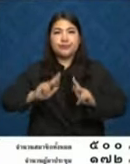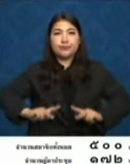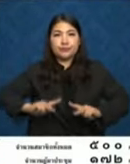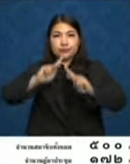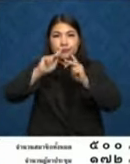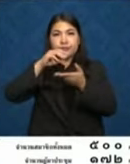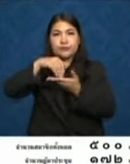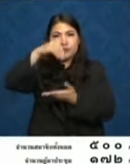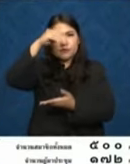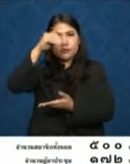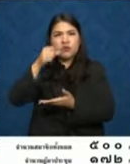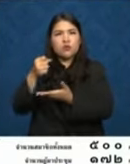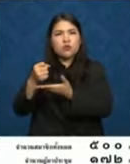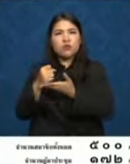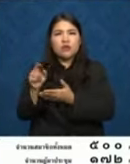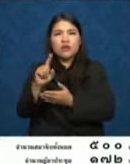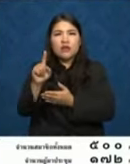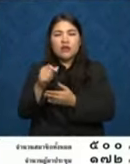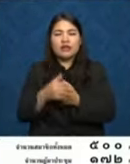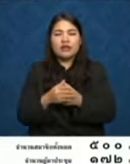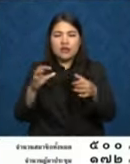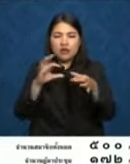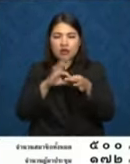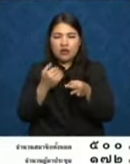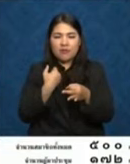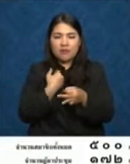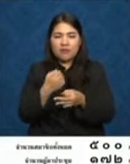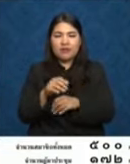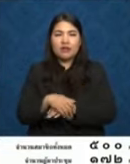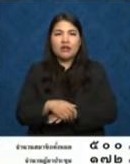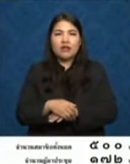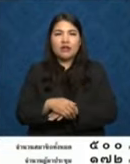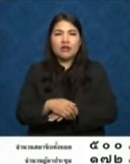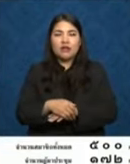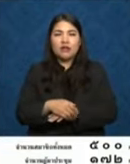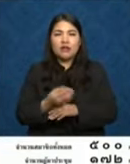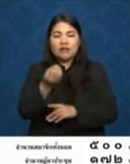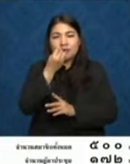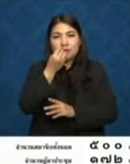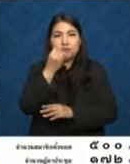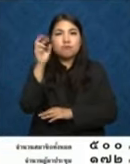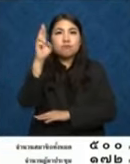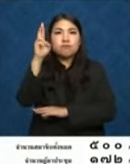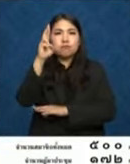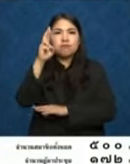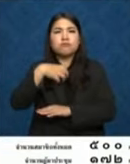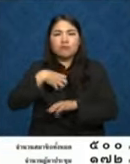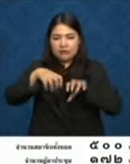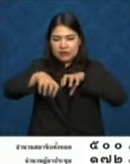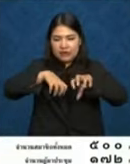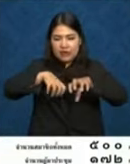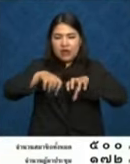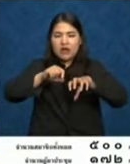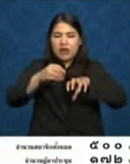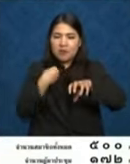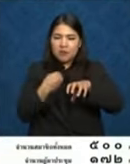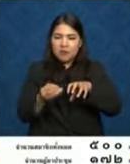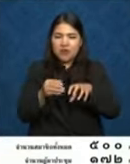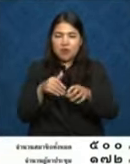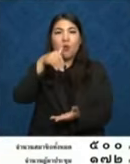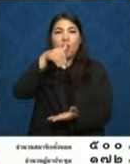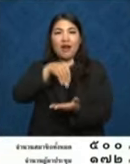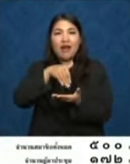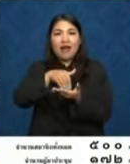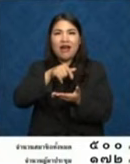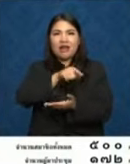ธีลดภาระการจัดอาหารกลางวันนะครับจัดให้มีครัวกลางนะครับให้ครู